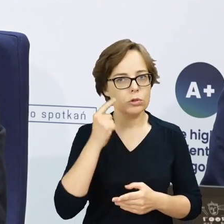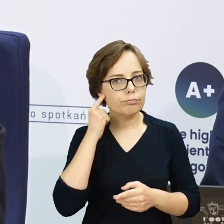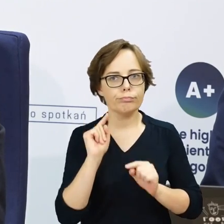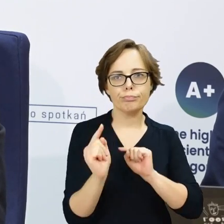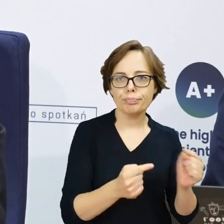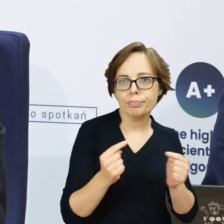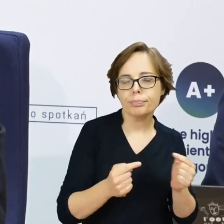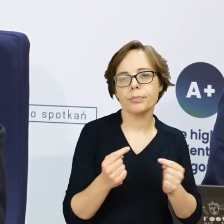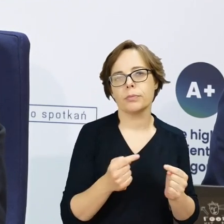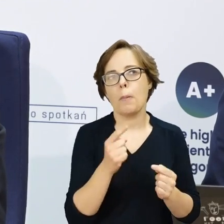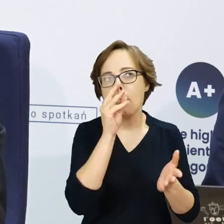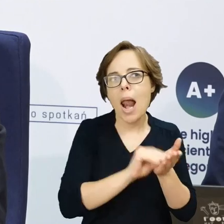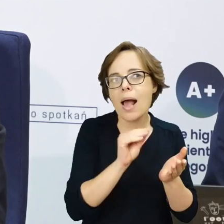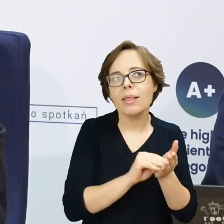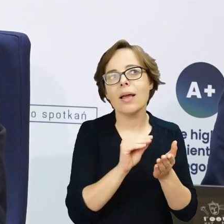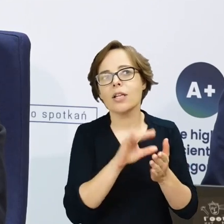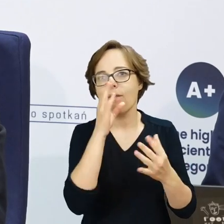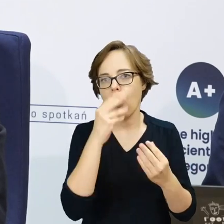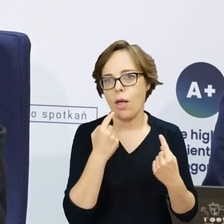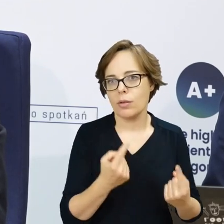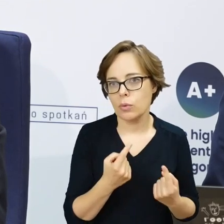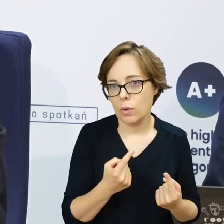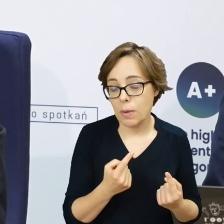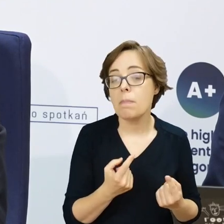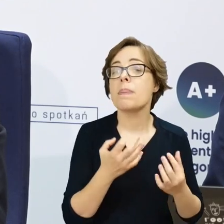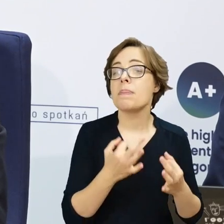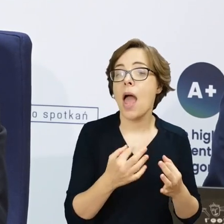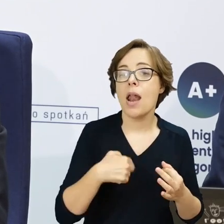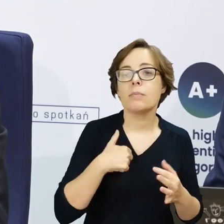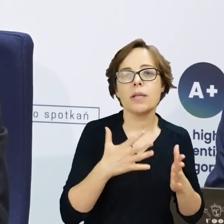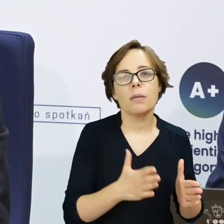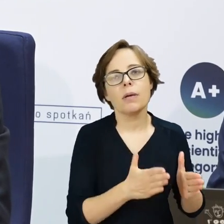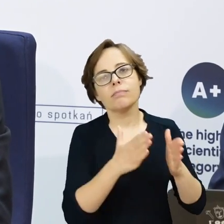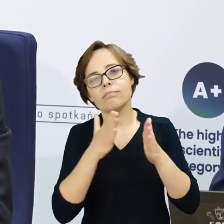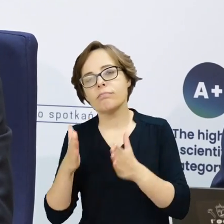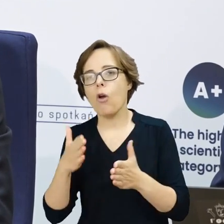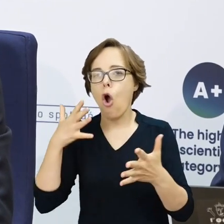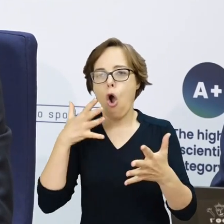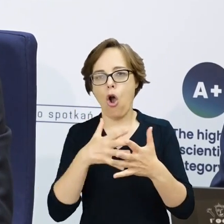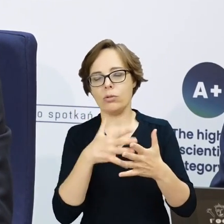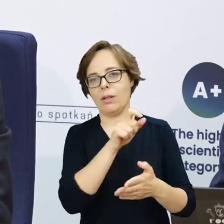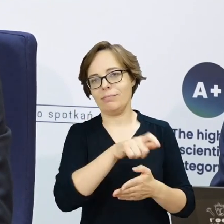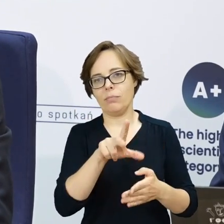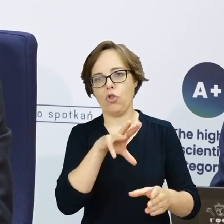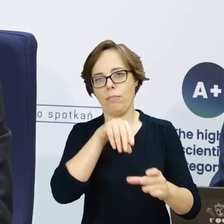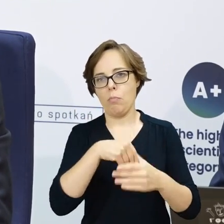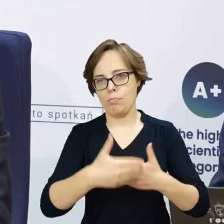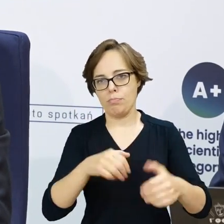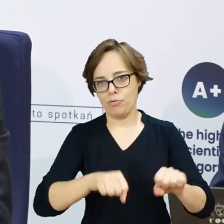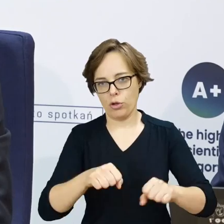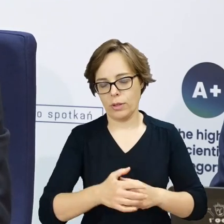praktyki, chcielibyśmy przejść teraz do oceny procesualistów. Chociaż podejrzewam, że ocena pana